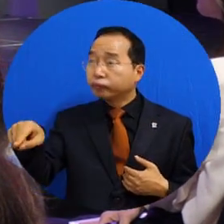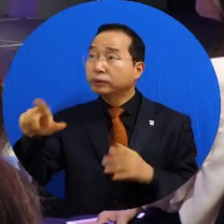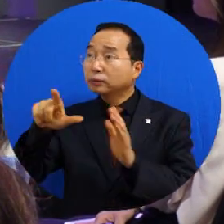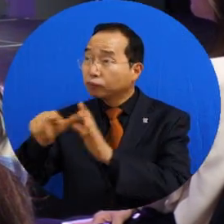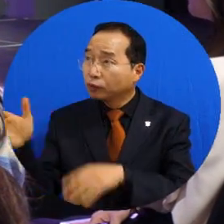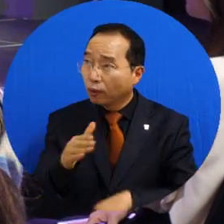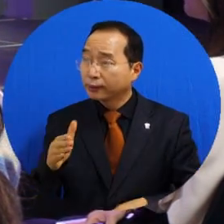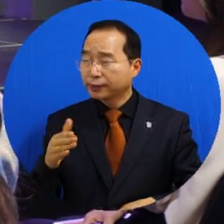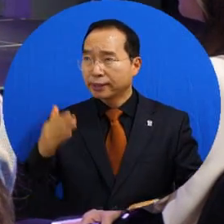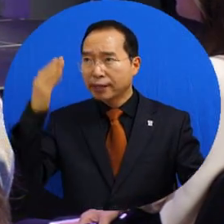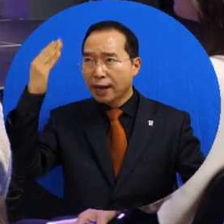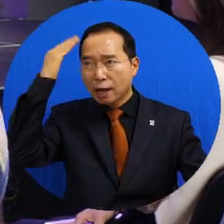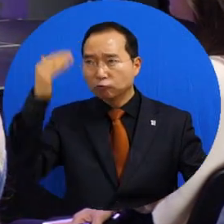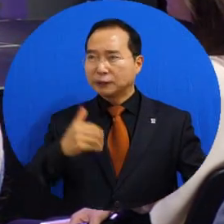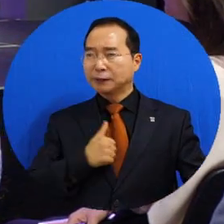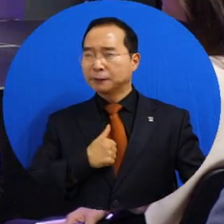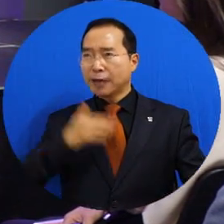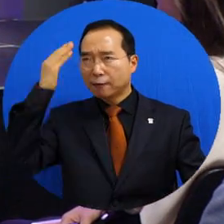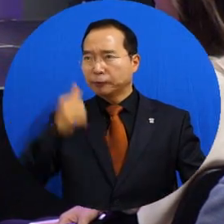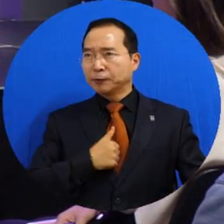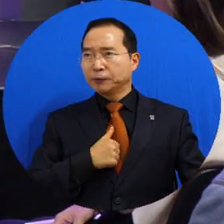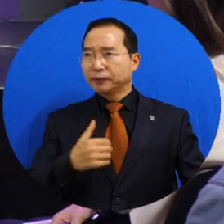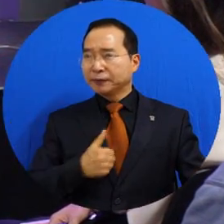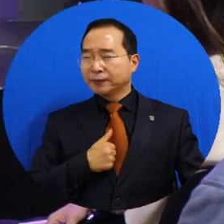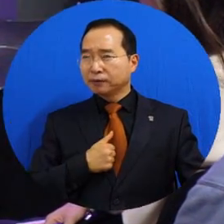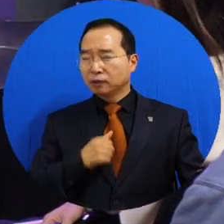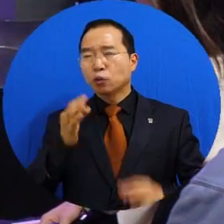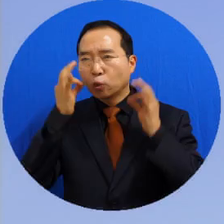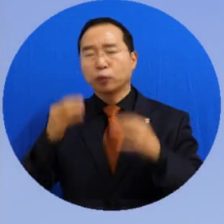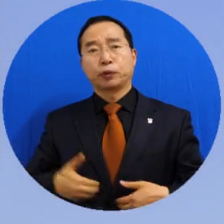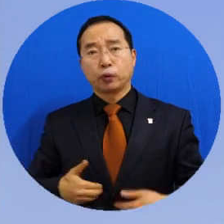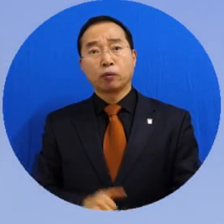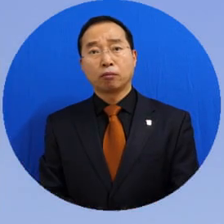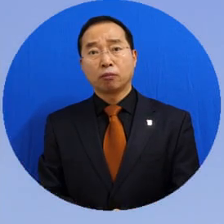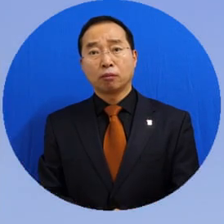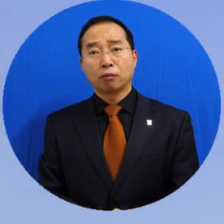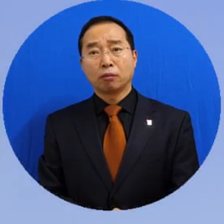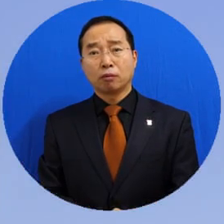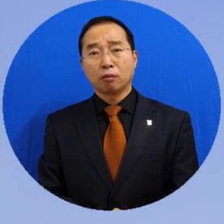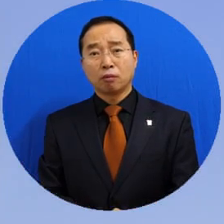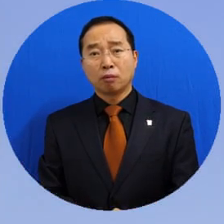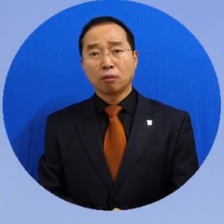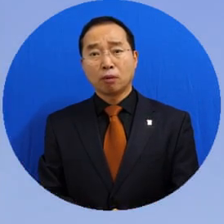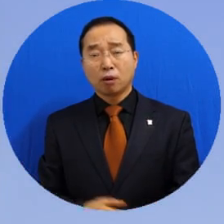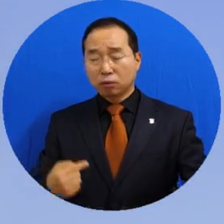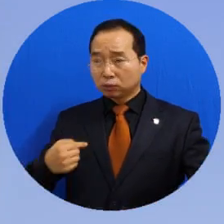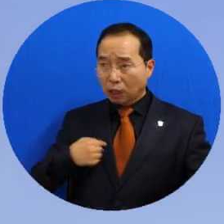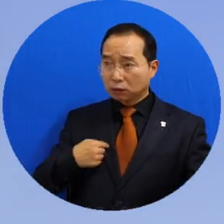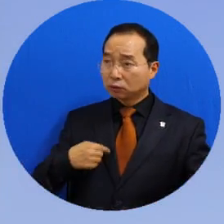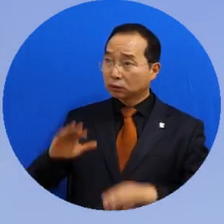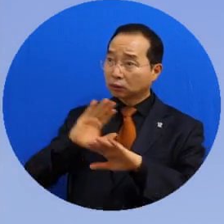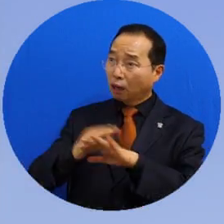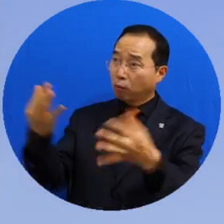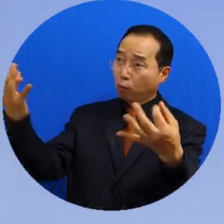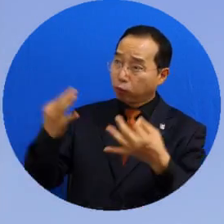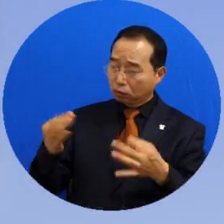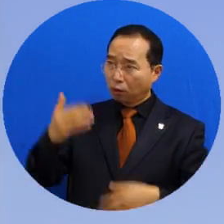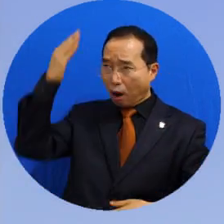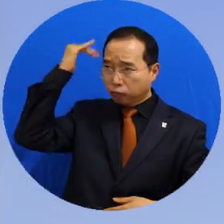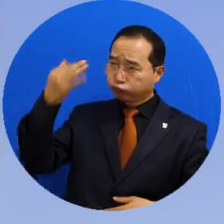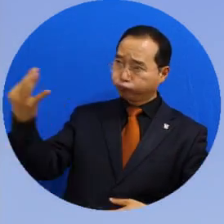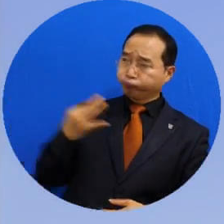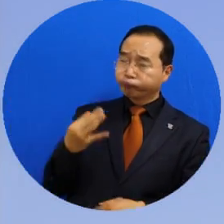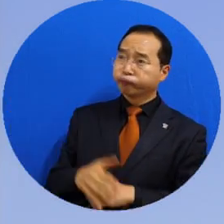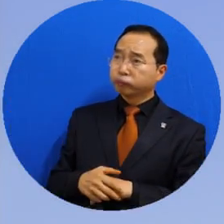의식적으로 한국인이 되려는 노력이 없으면 한국인이 될 수가 없어요. 자신이 원하던 원치 않던 자신은 남들이 볼 때